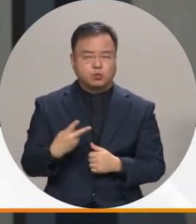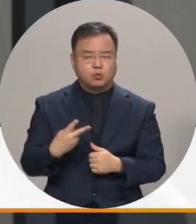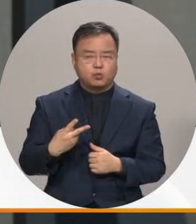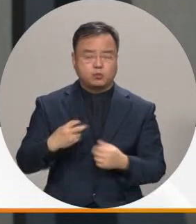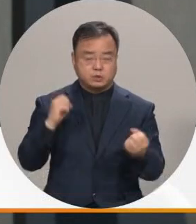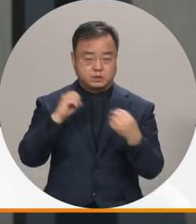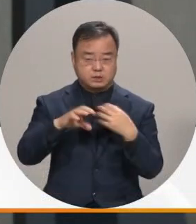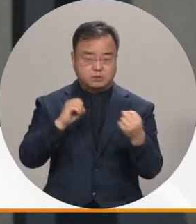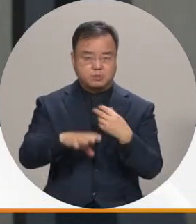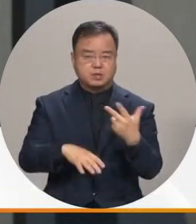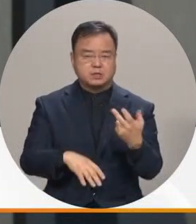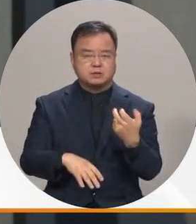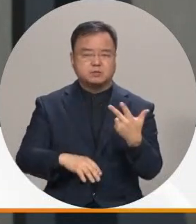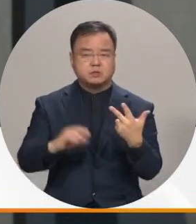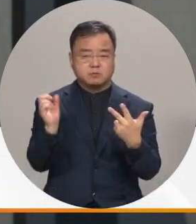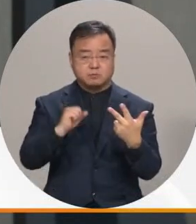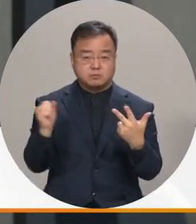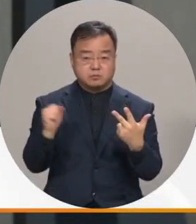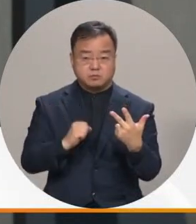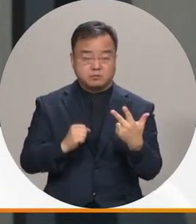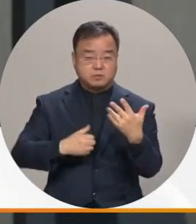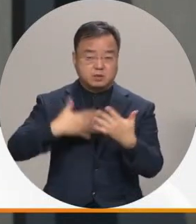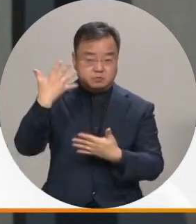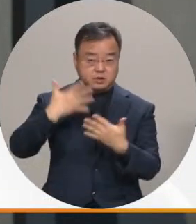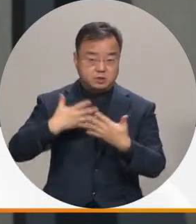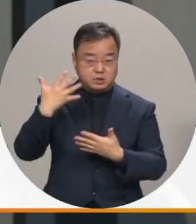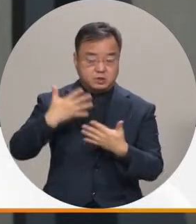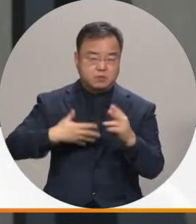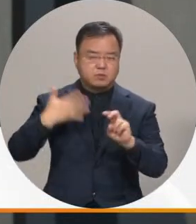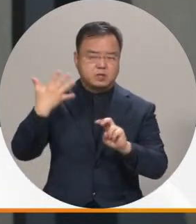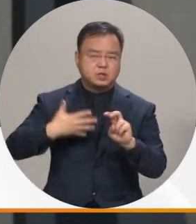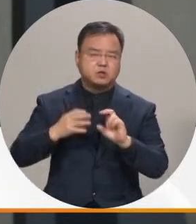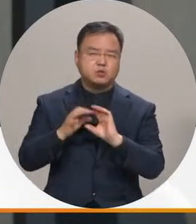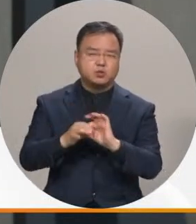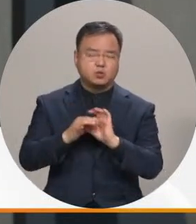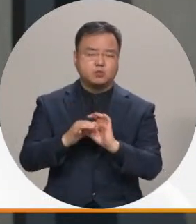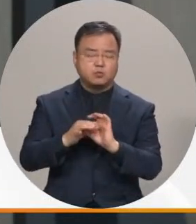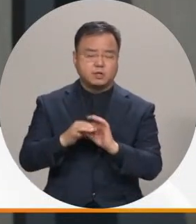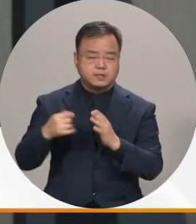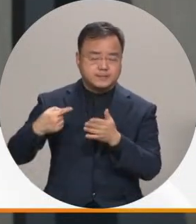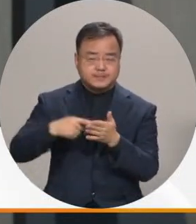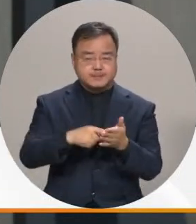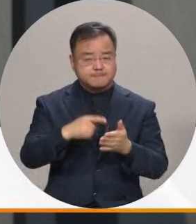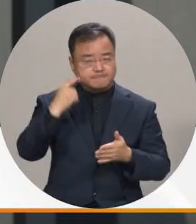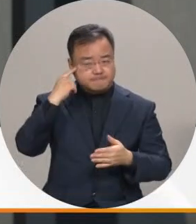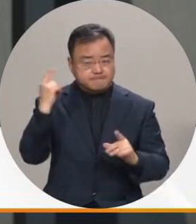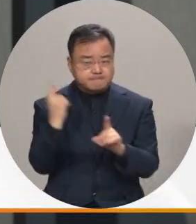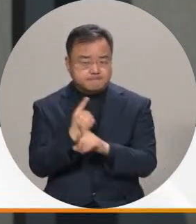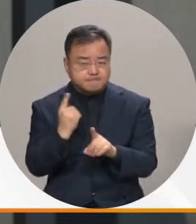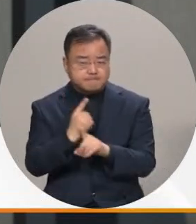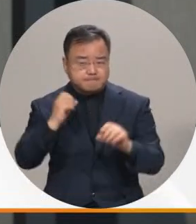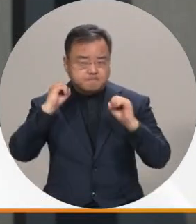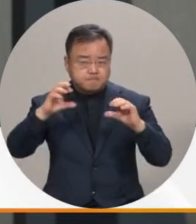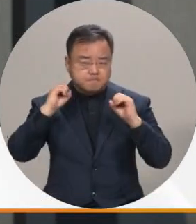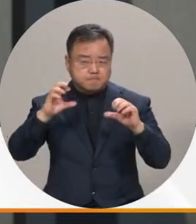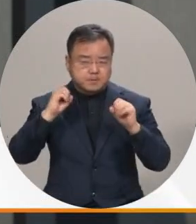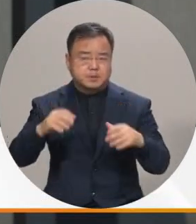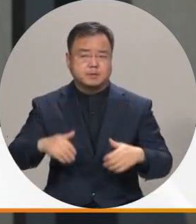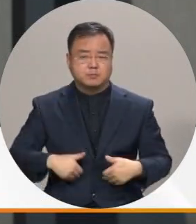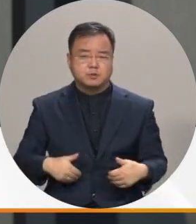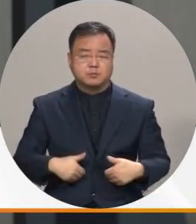응답자의 77% 이런 미디어를 통해 가지고 적극적으로 인식 개선을 위한 캠페인이 필요하다 이런 답변도